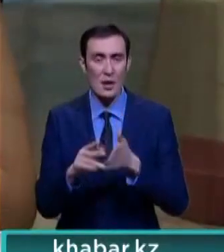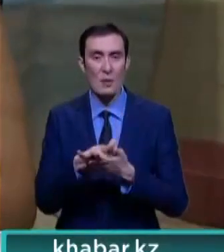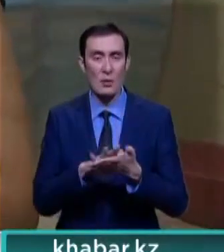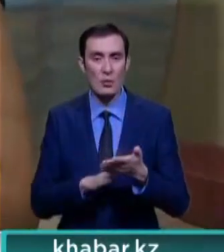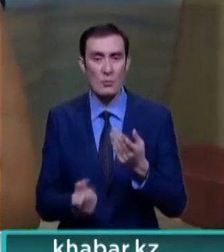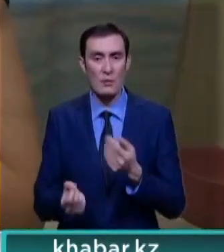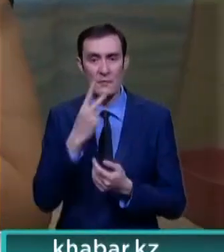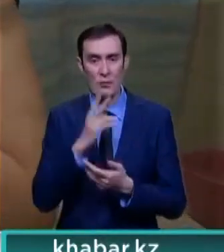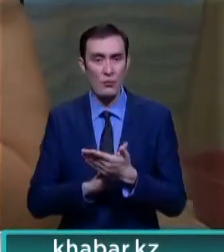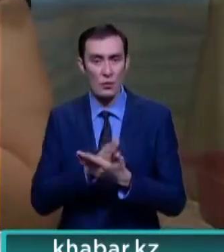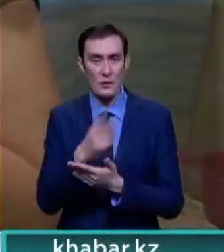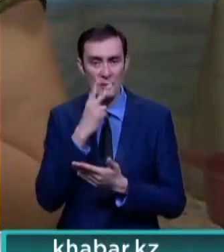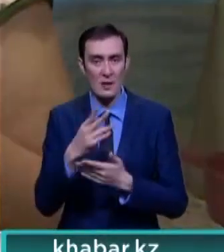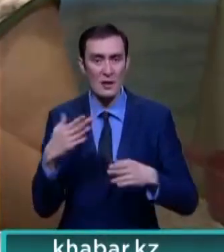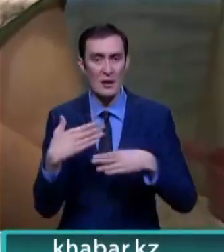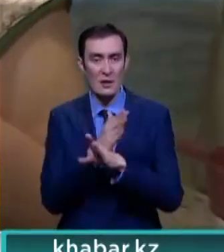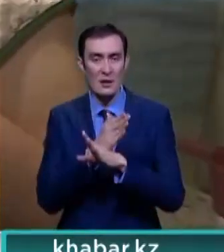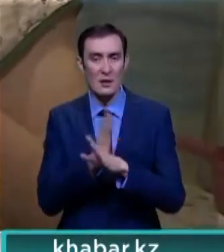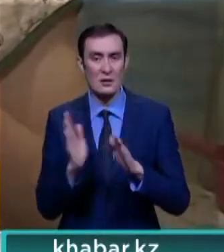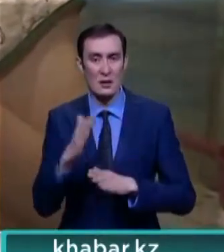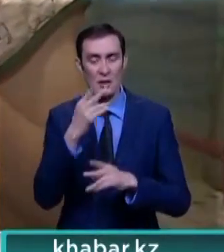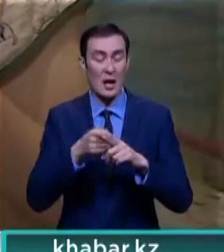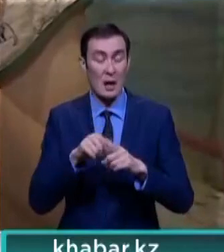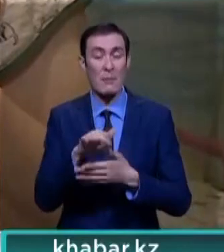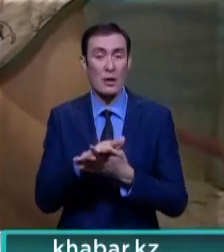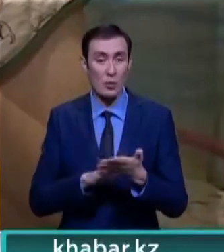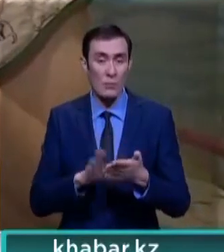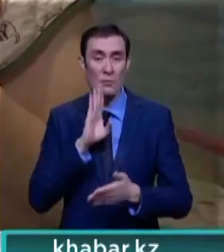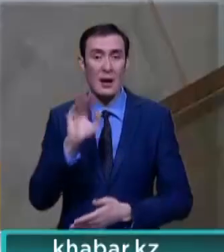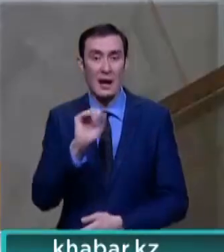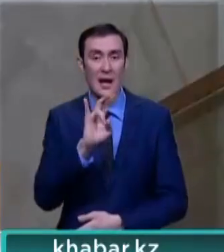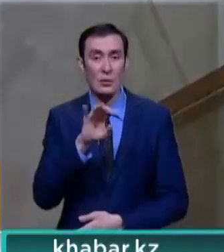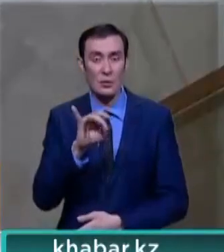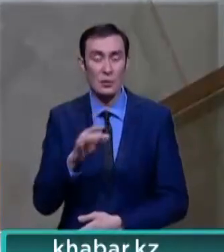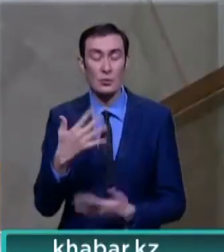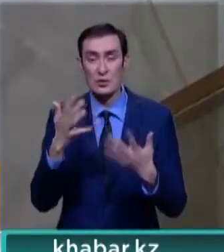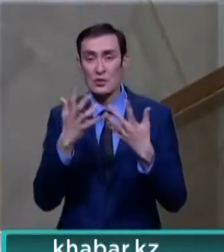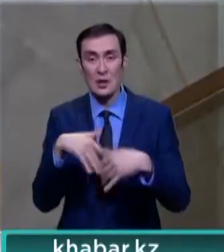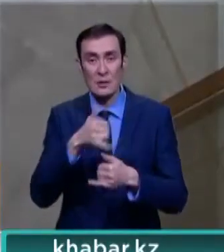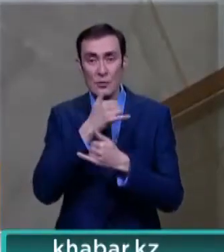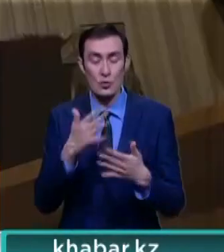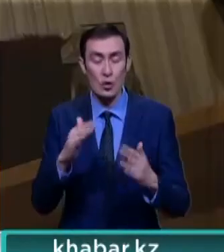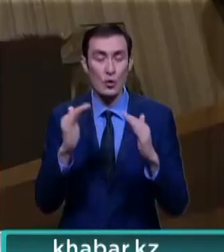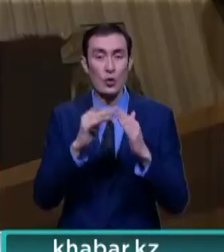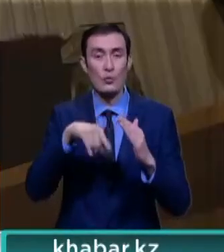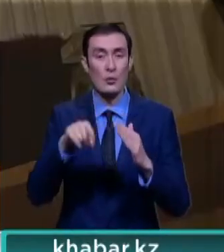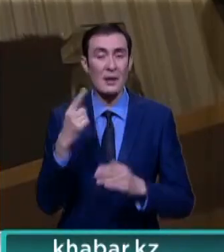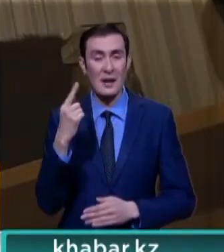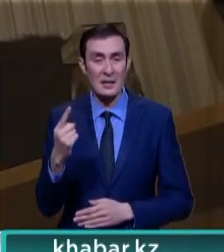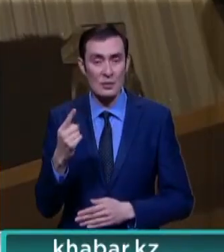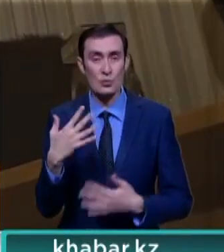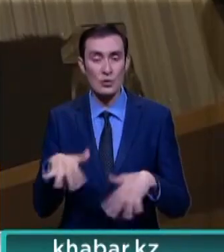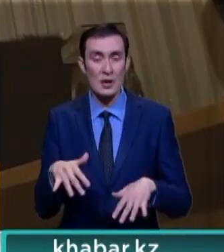появились вот у входа эти трещины сквозные. А потом Антонина Сурусина сбилась со счета. Дом номер один по улице Мира,